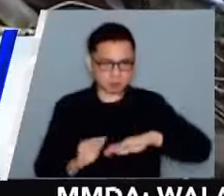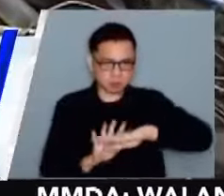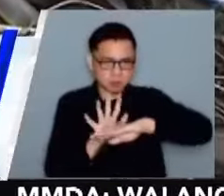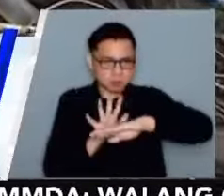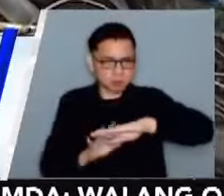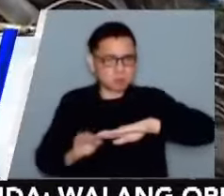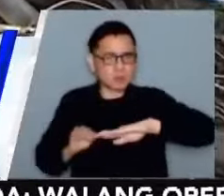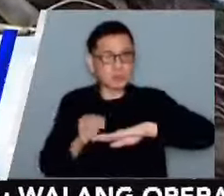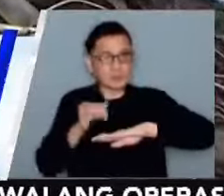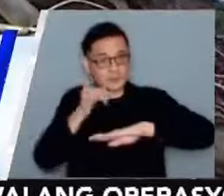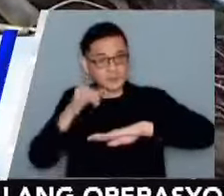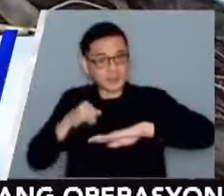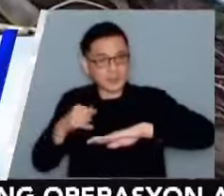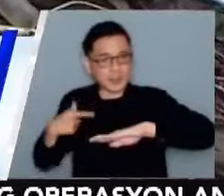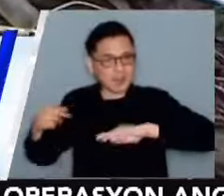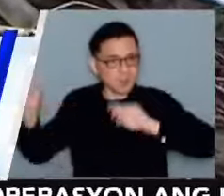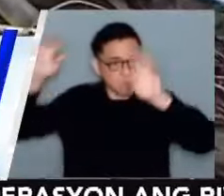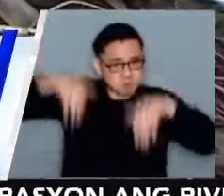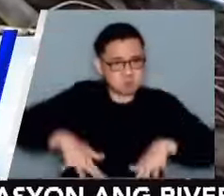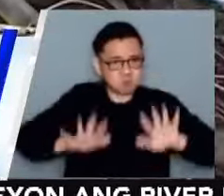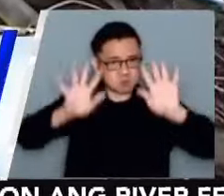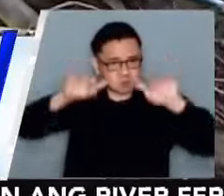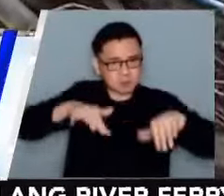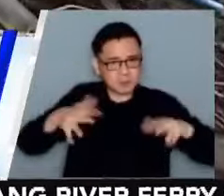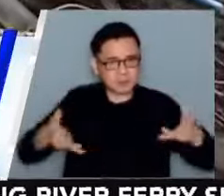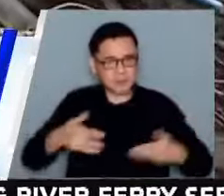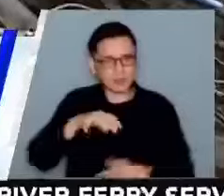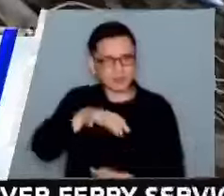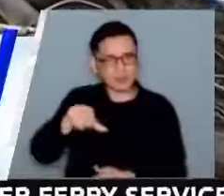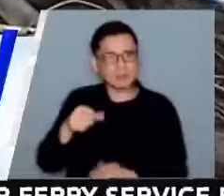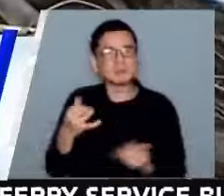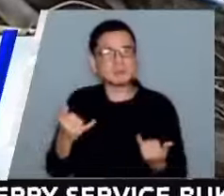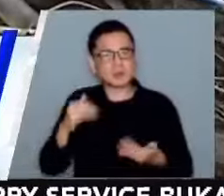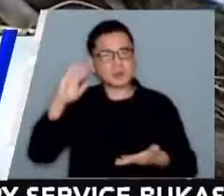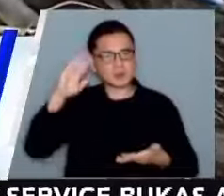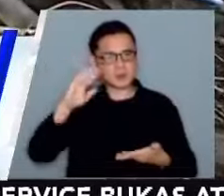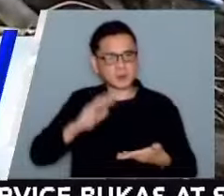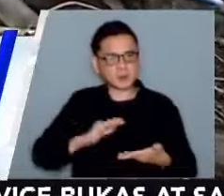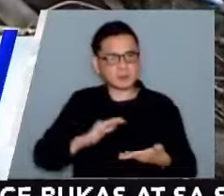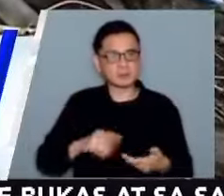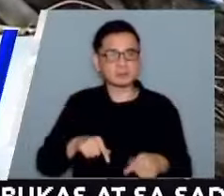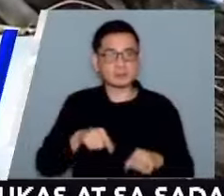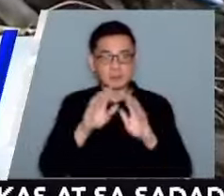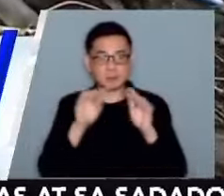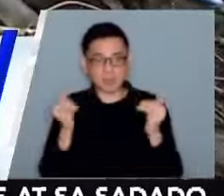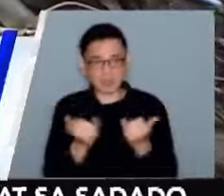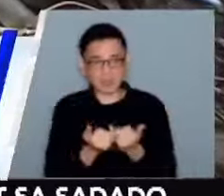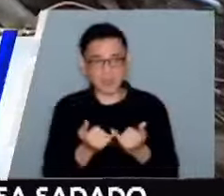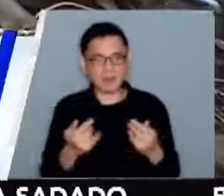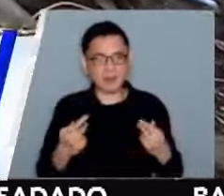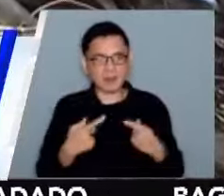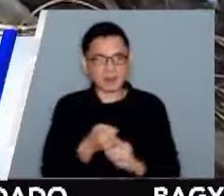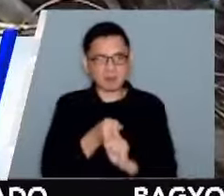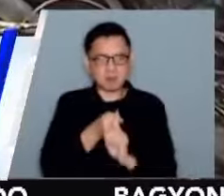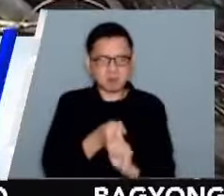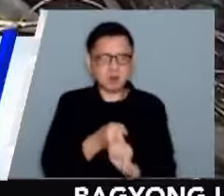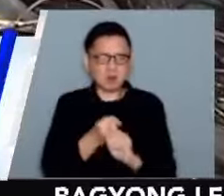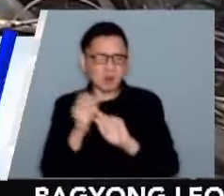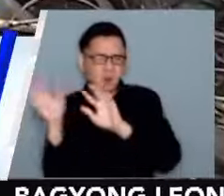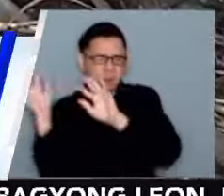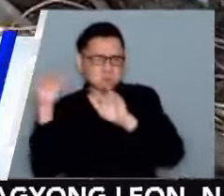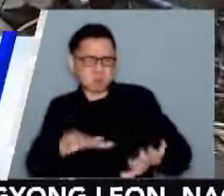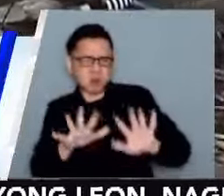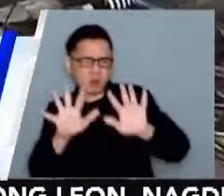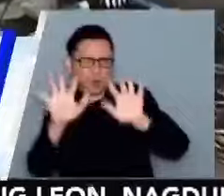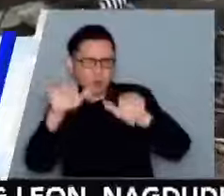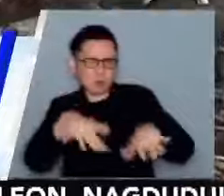sa Santa anana Cagayan ito pong kinatatayuan ko yung community dito sa Barangay Centro na pinasok po tinamaan ng storm sege Ito po sa likod ko kubo po